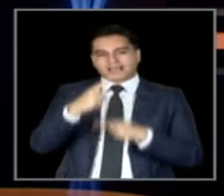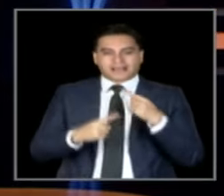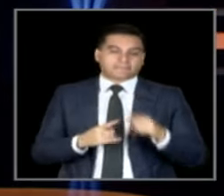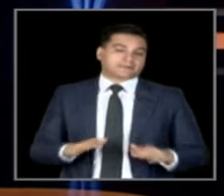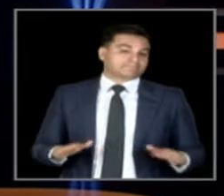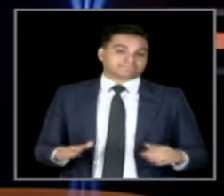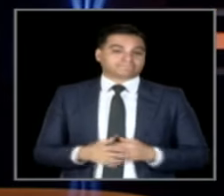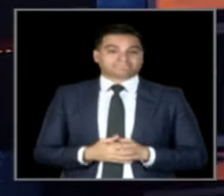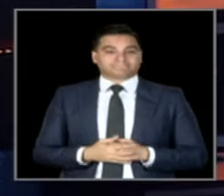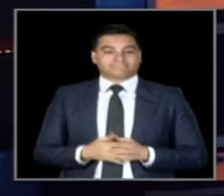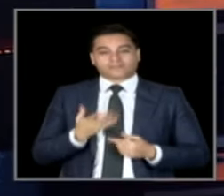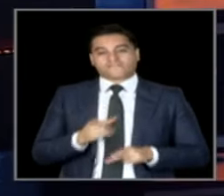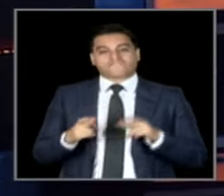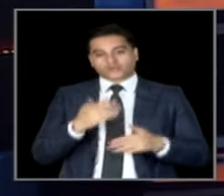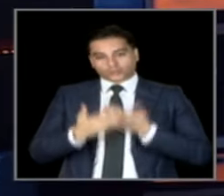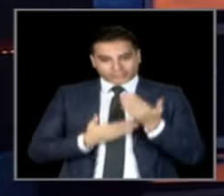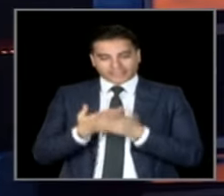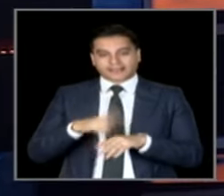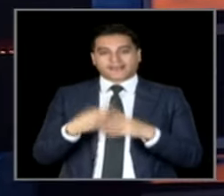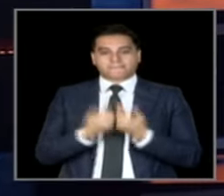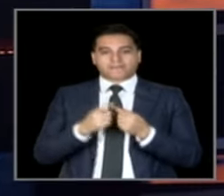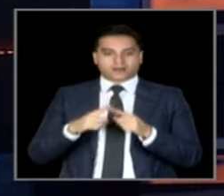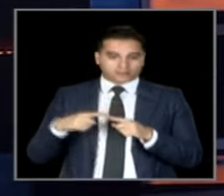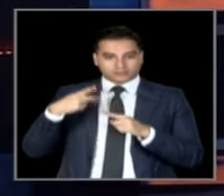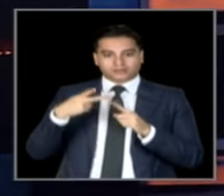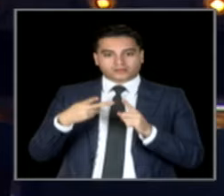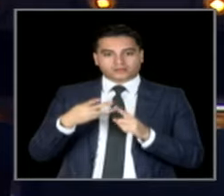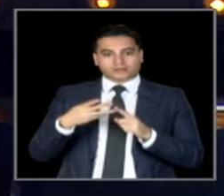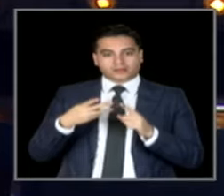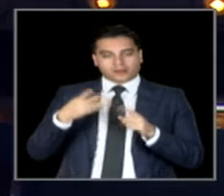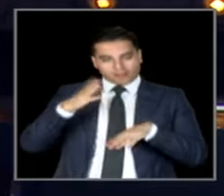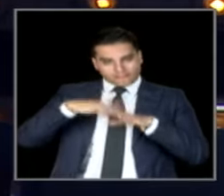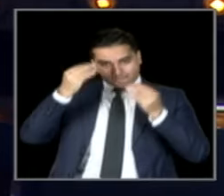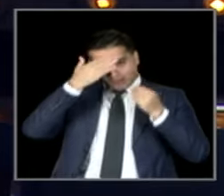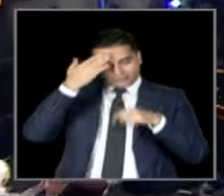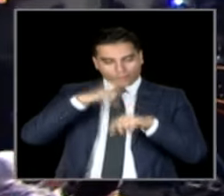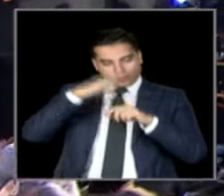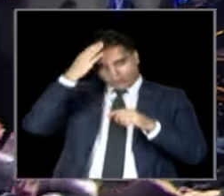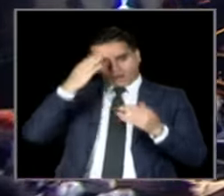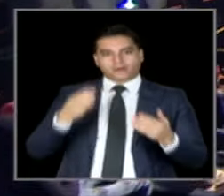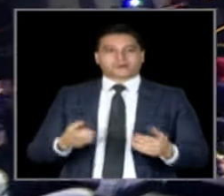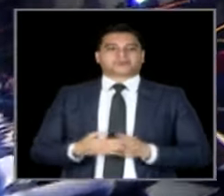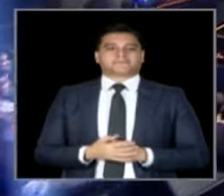البديل. هنخرج فاصل وهنرجع مرة تانية مع فقرة المعرفة والعباقرة.